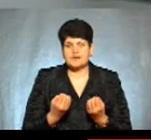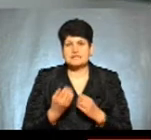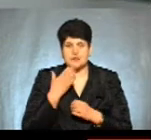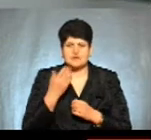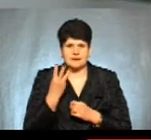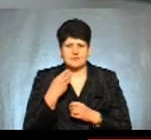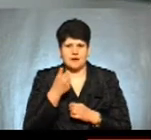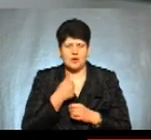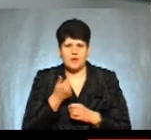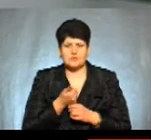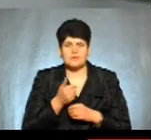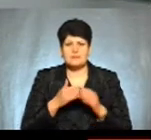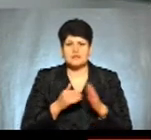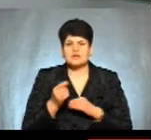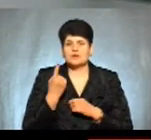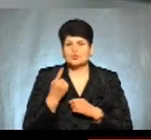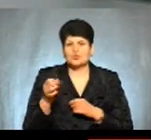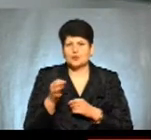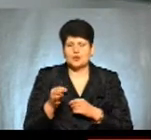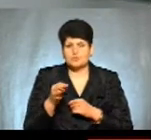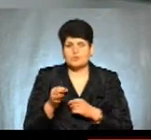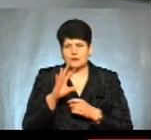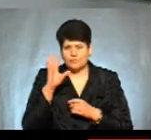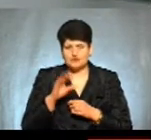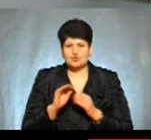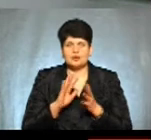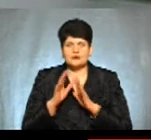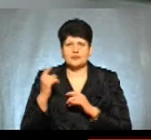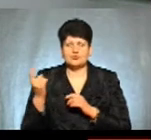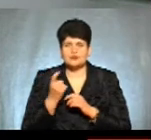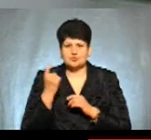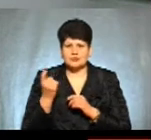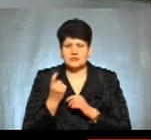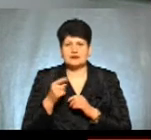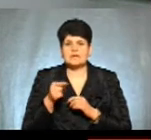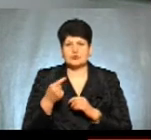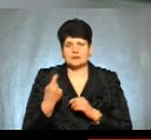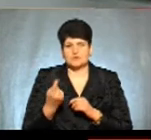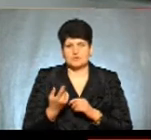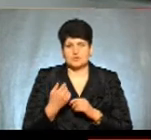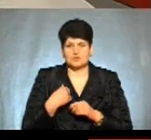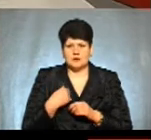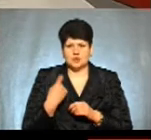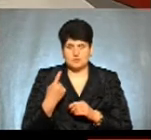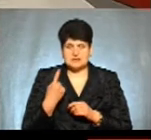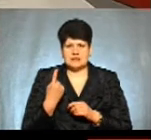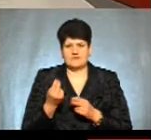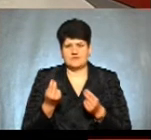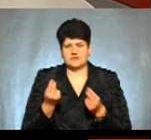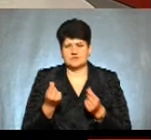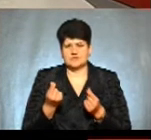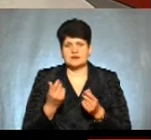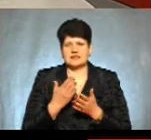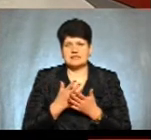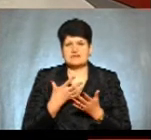за останні 3 роки, практично жодної копійки цілому лісовому господарству України, в тому числі і Тернопільщини. Тобто в нас фінансування обласне зараз, так? У нас